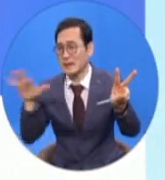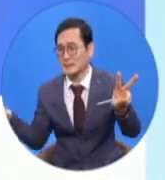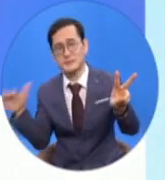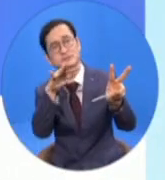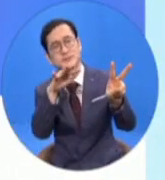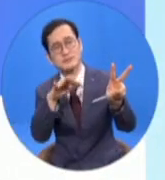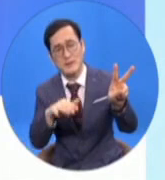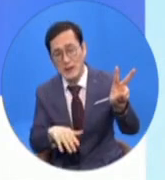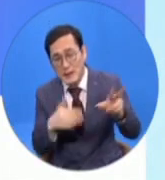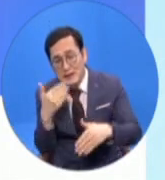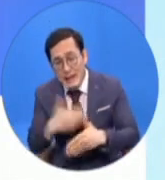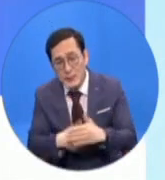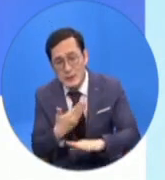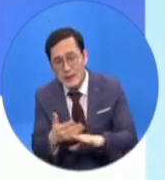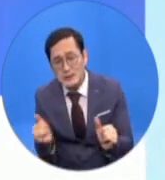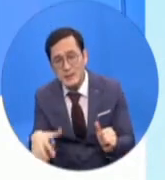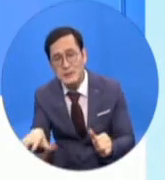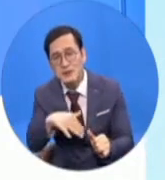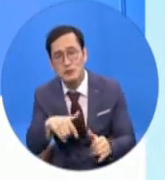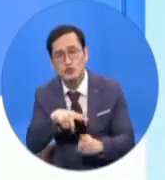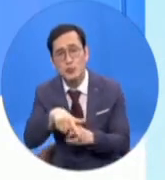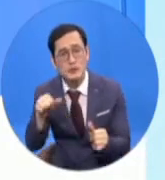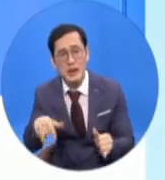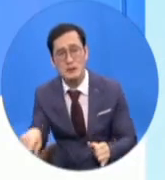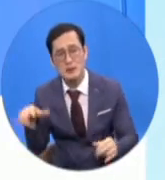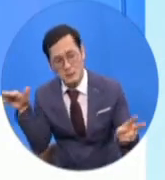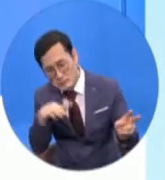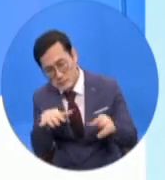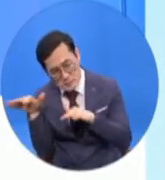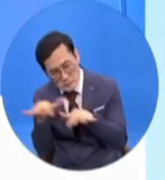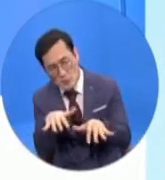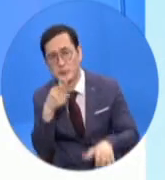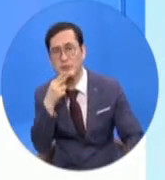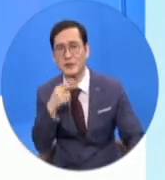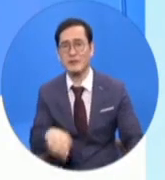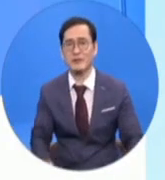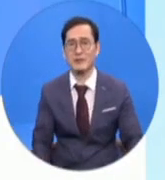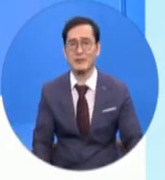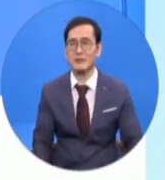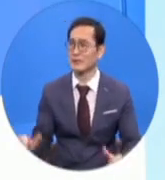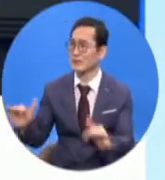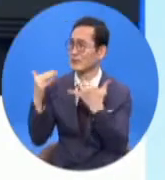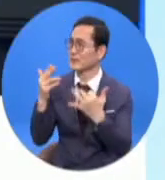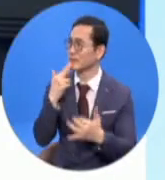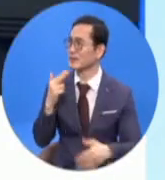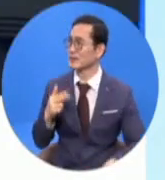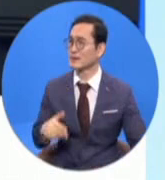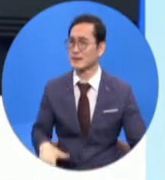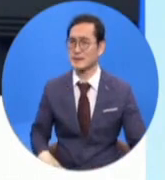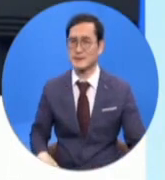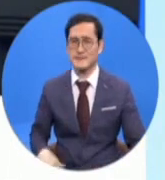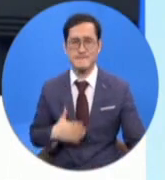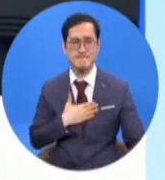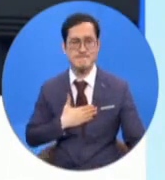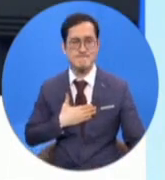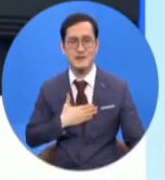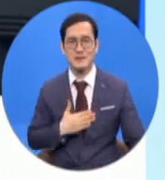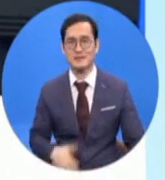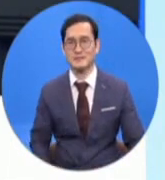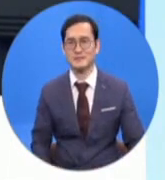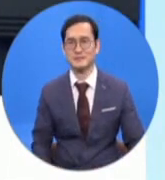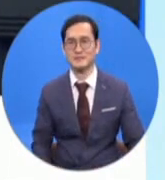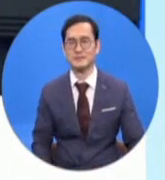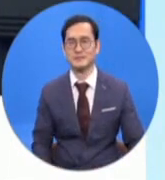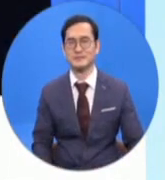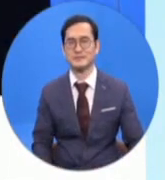안 되고 있잖아요 사실은 두 사람의 네거티브 정말 막 싸우게 되면 요 언론들이 거기에 대해서 보드를 하다보니까 결국 지금 정세균 박용진